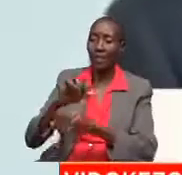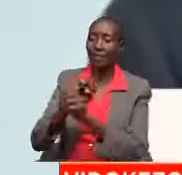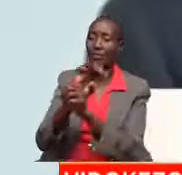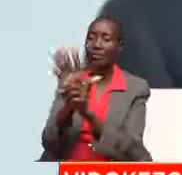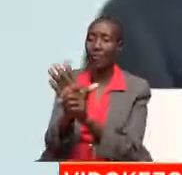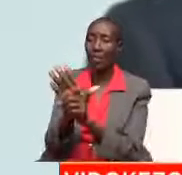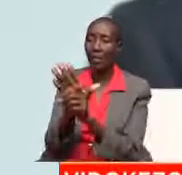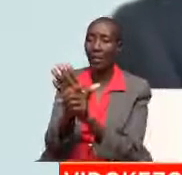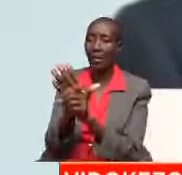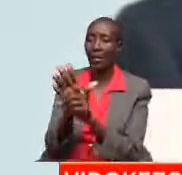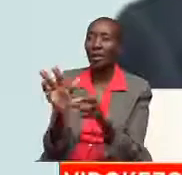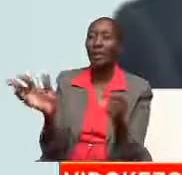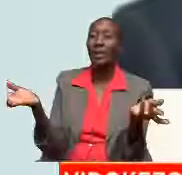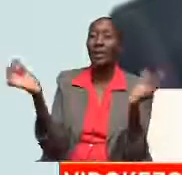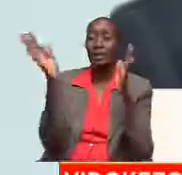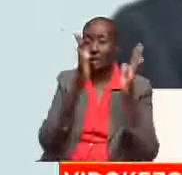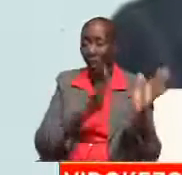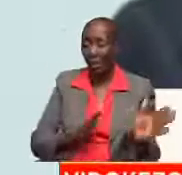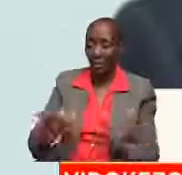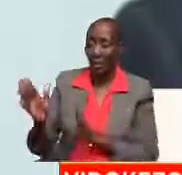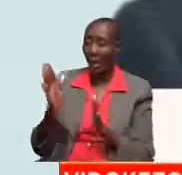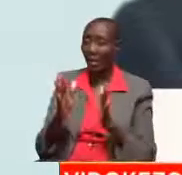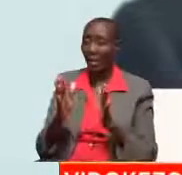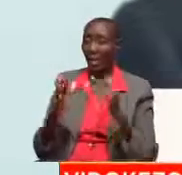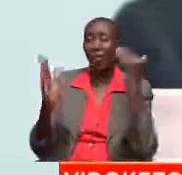brace ourselves for bad news.